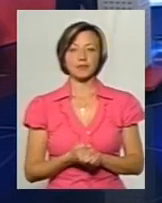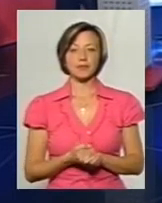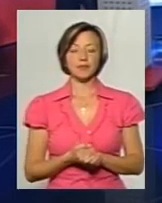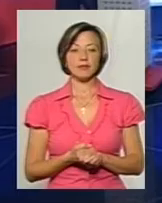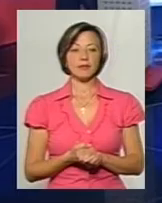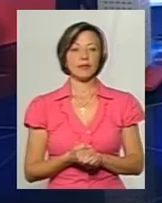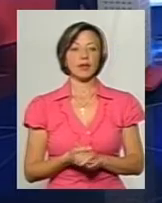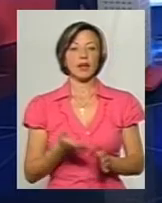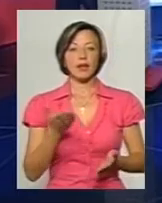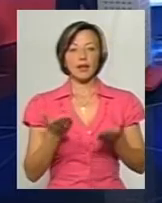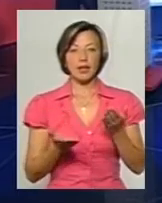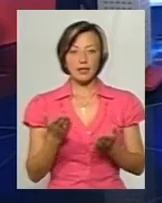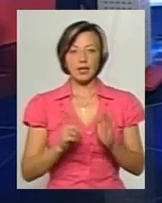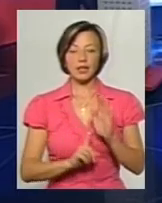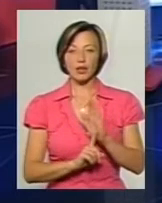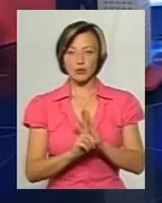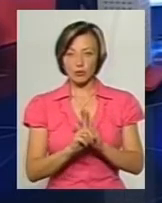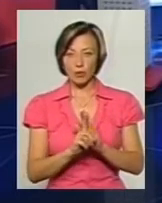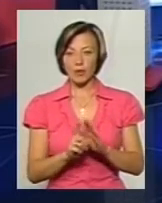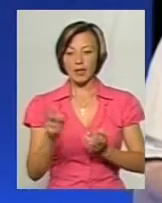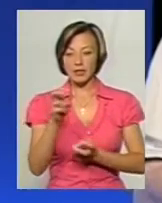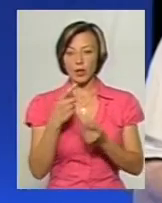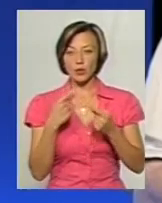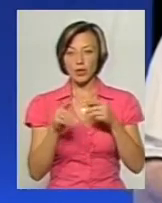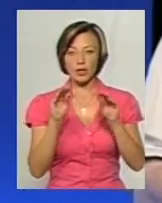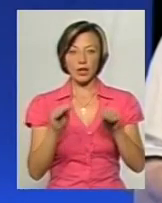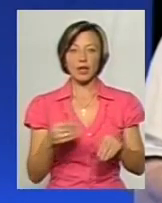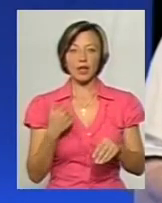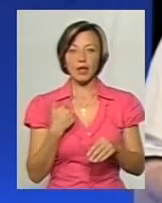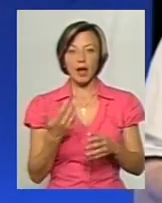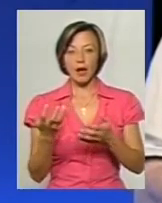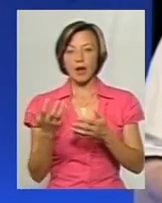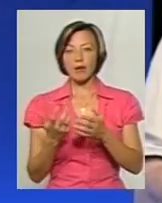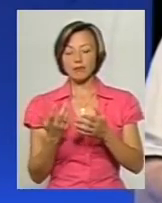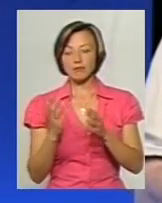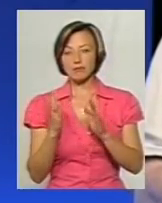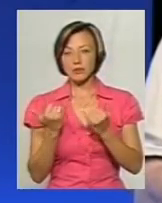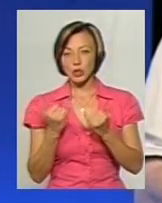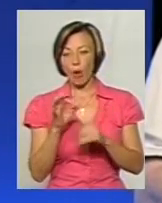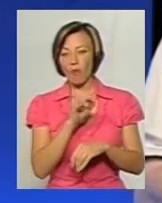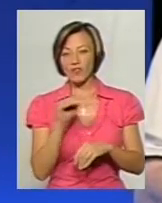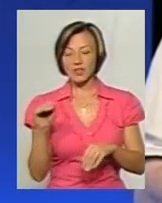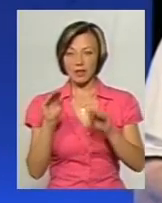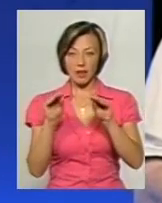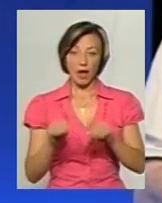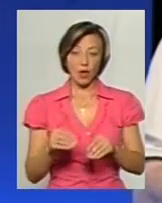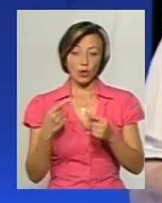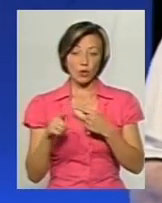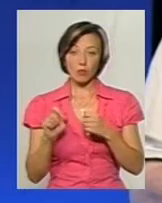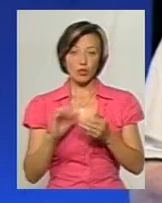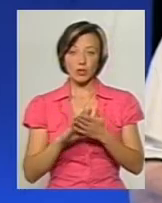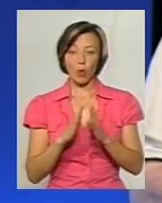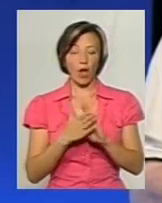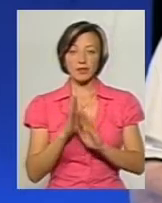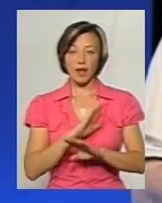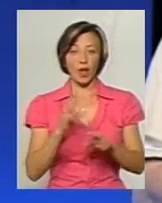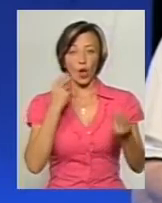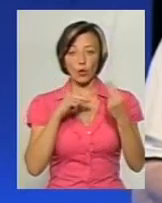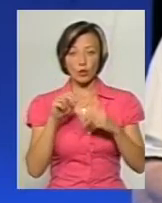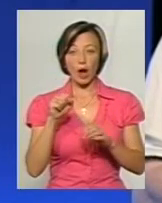начнем искать другие, я беру пока официальные данные. Ага. Если мы начнем искать другие точки, то картина может быть не лучше,